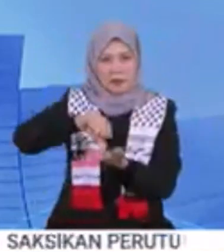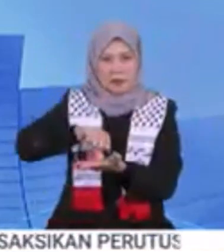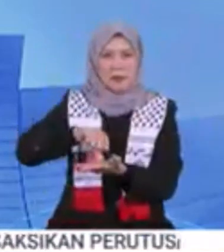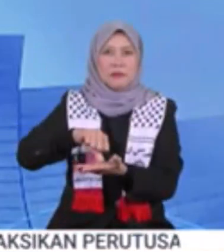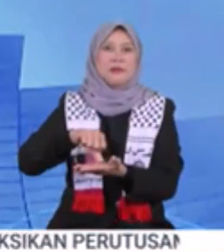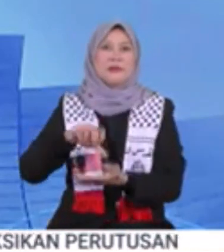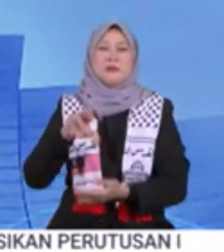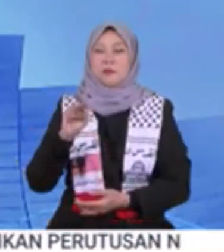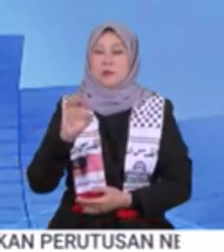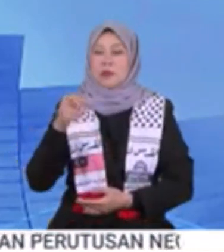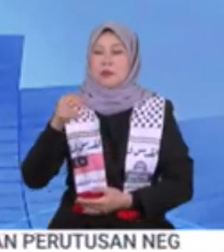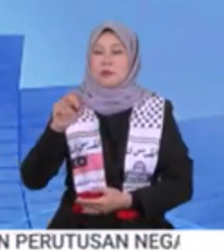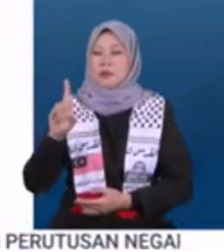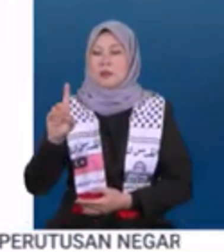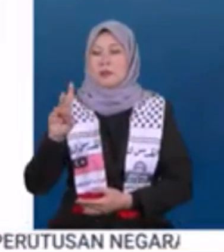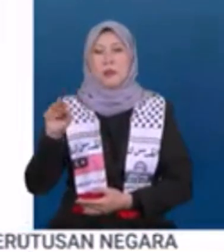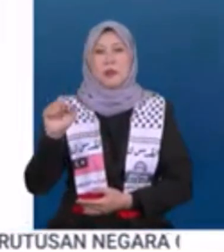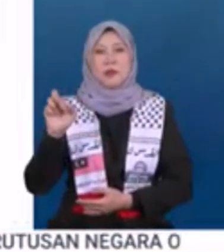Mokhber.